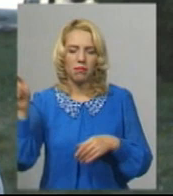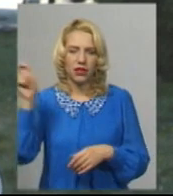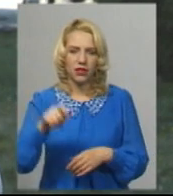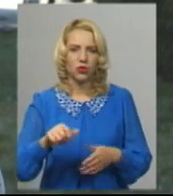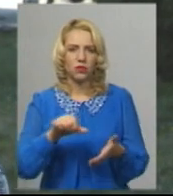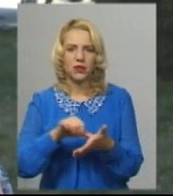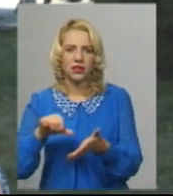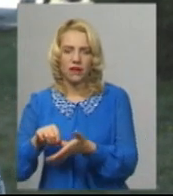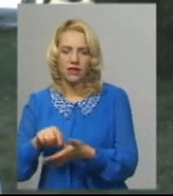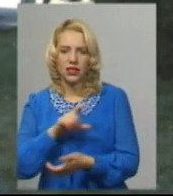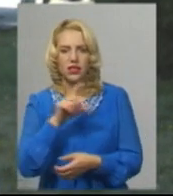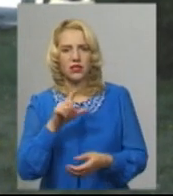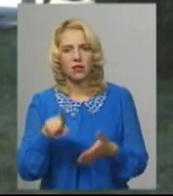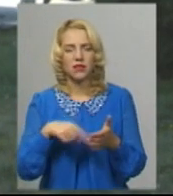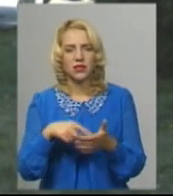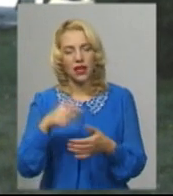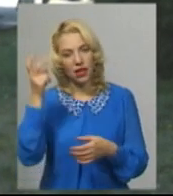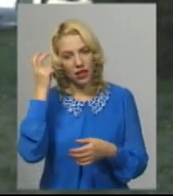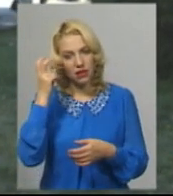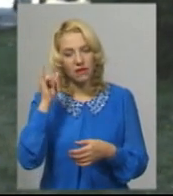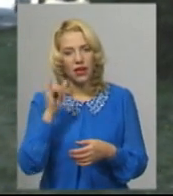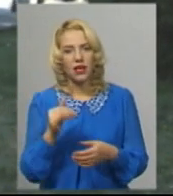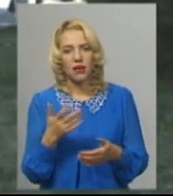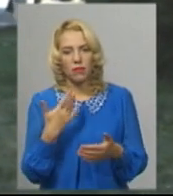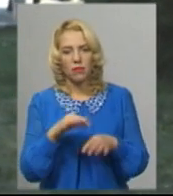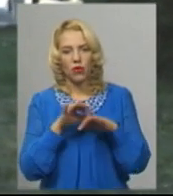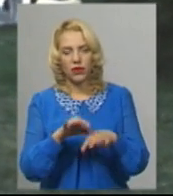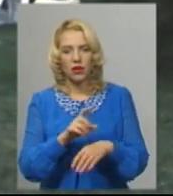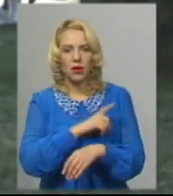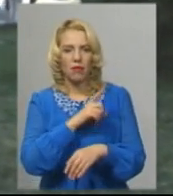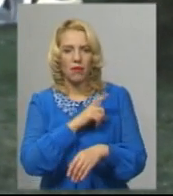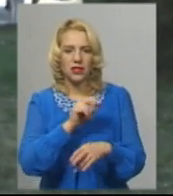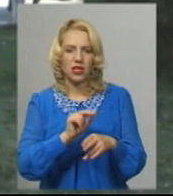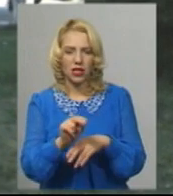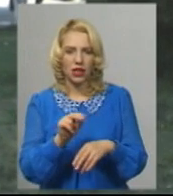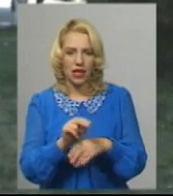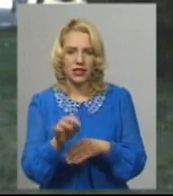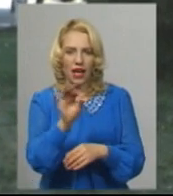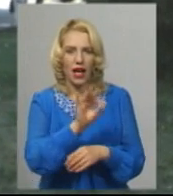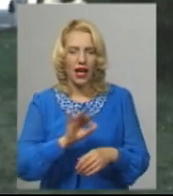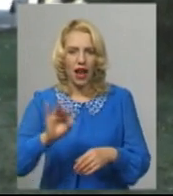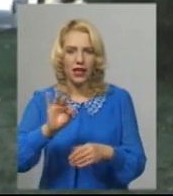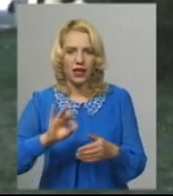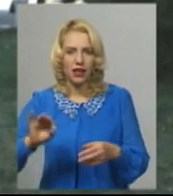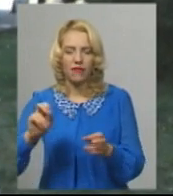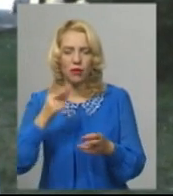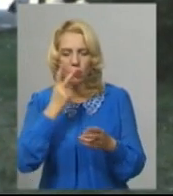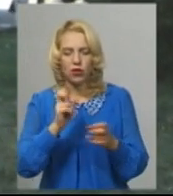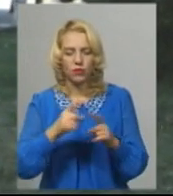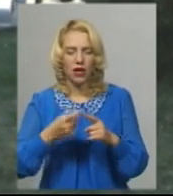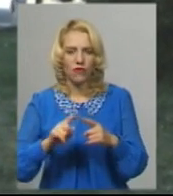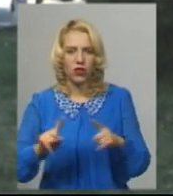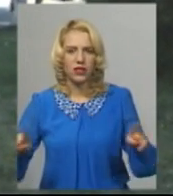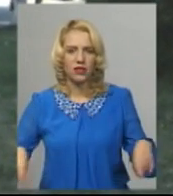представники з міста Києва. І ми проведемо майстер-клас цієї каліграфії, покажемо, як вона створювалась.